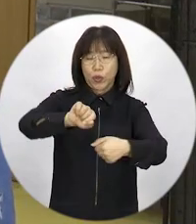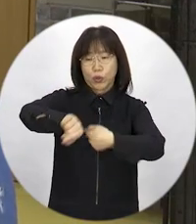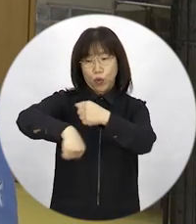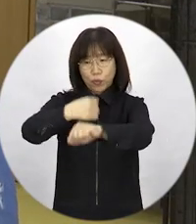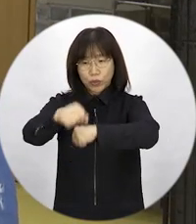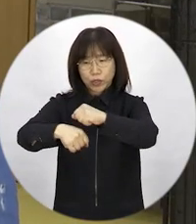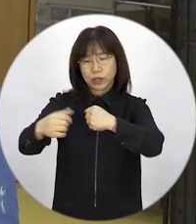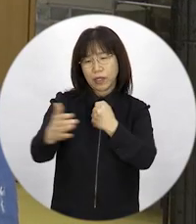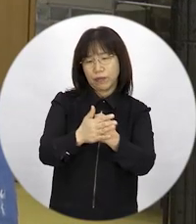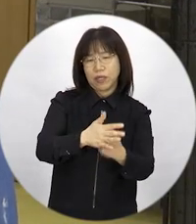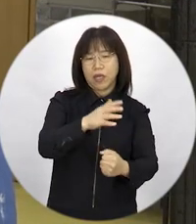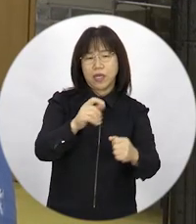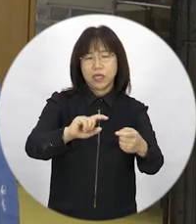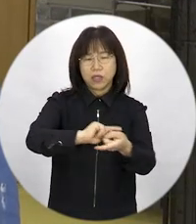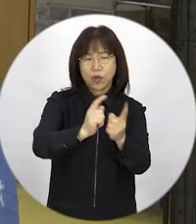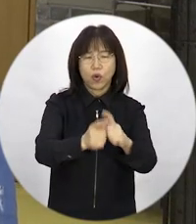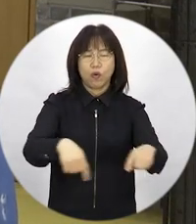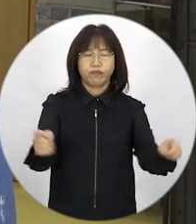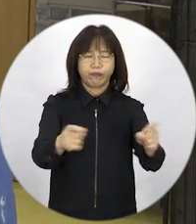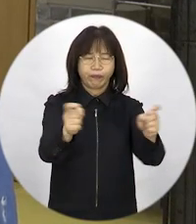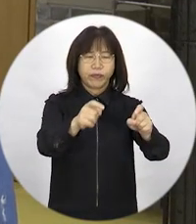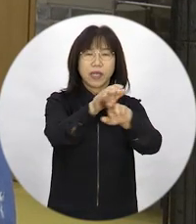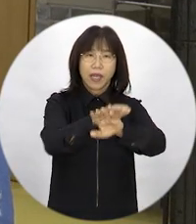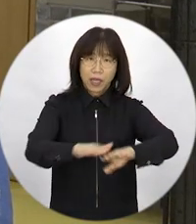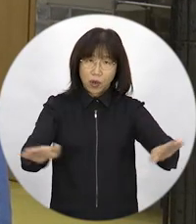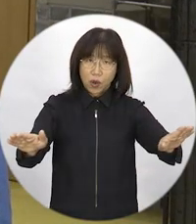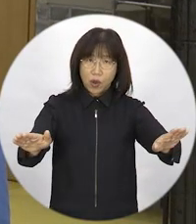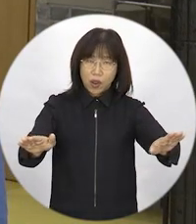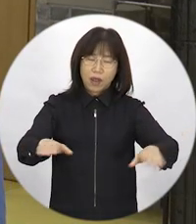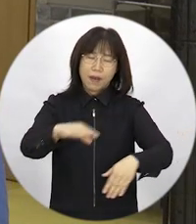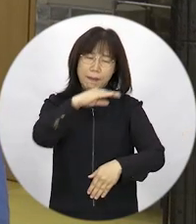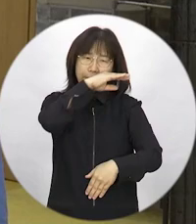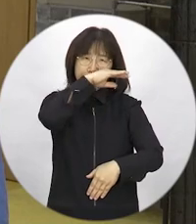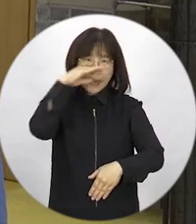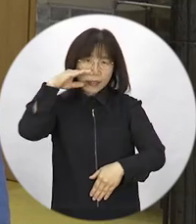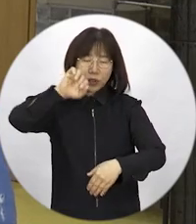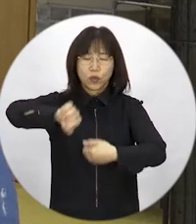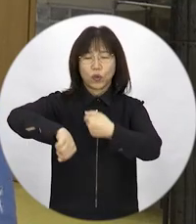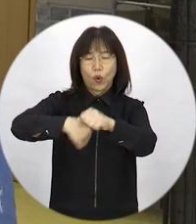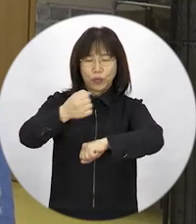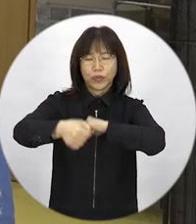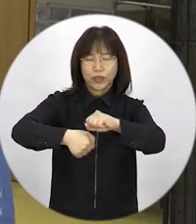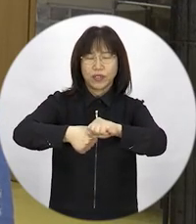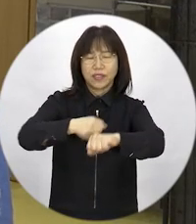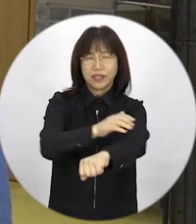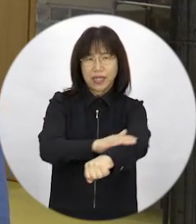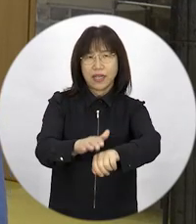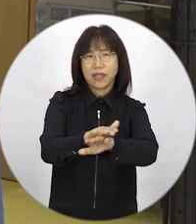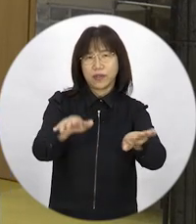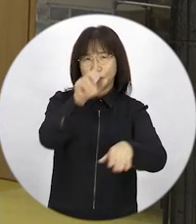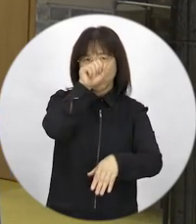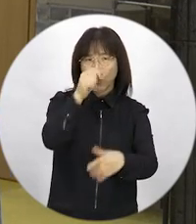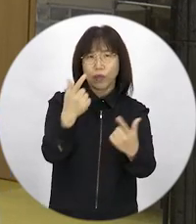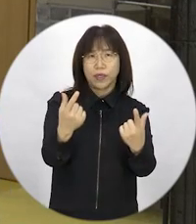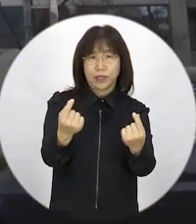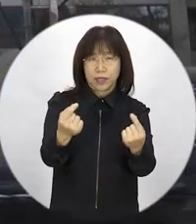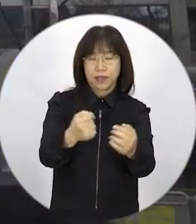우리 반려동물로 인한 분쟁이 해소가 되고 올바르고 성숙한 반려동물 문화 정책에 많은 도움이 되기를